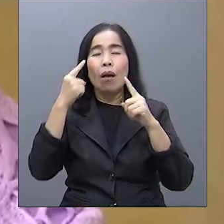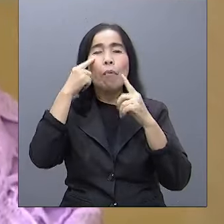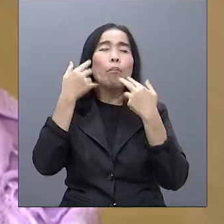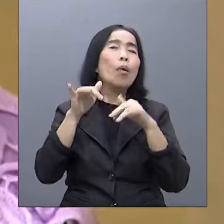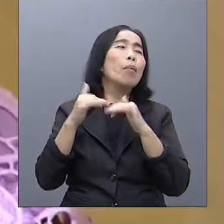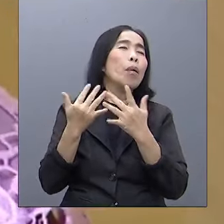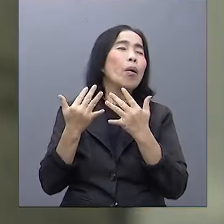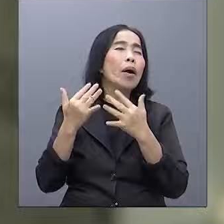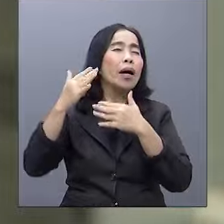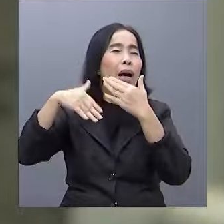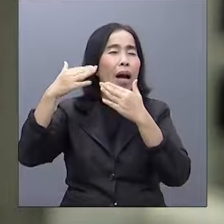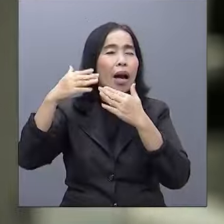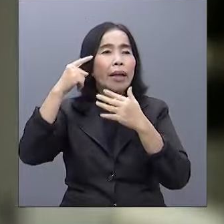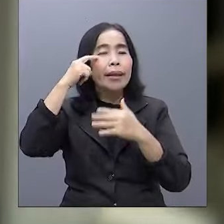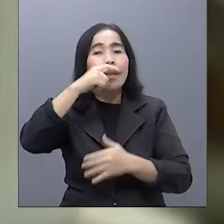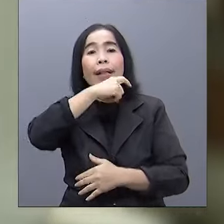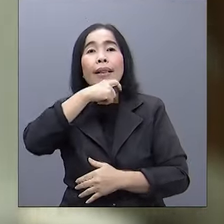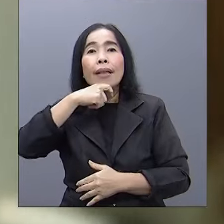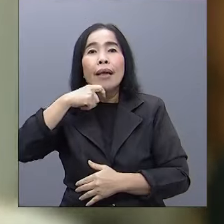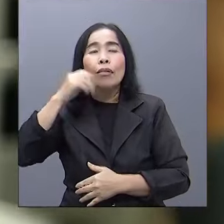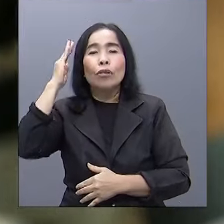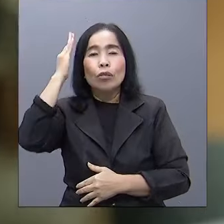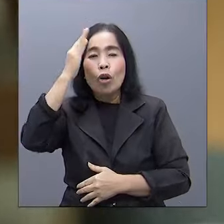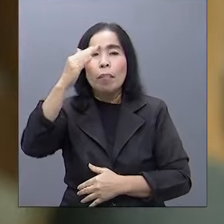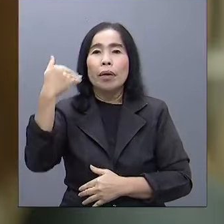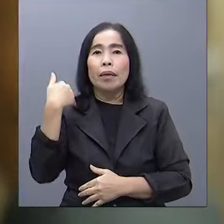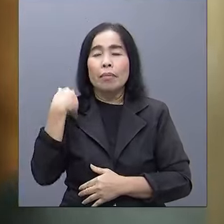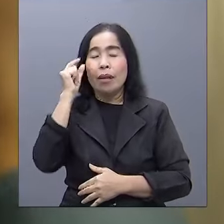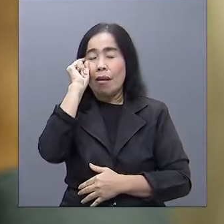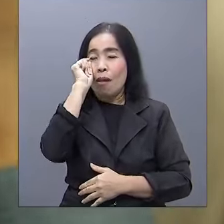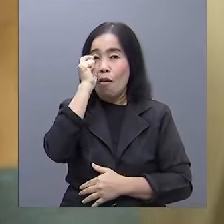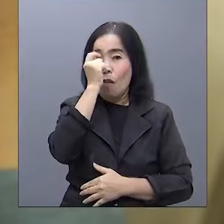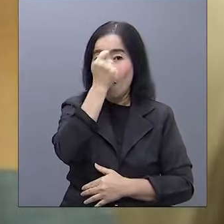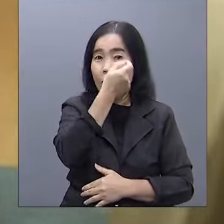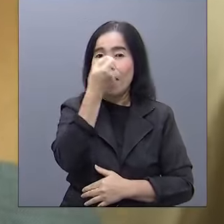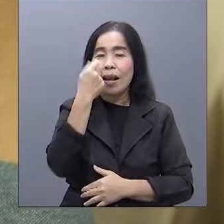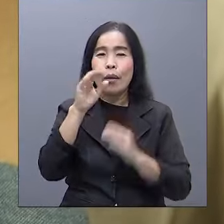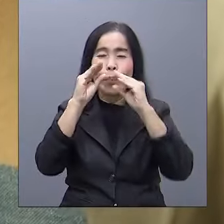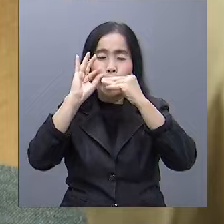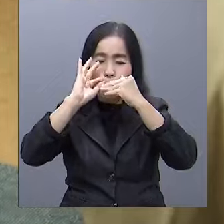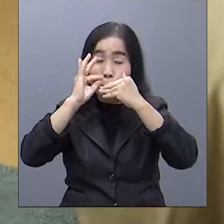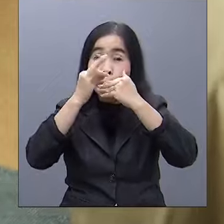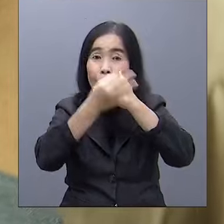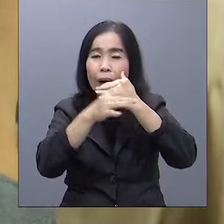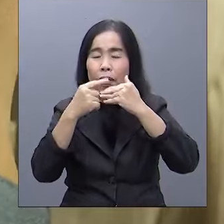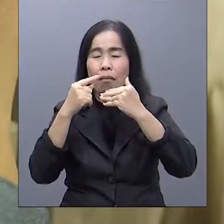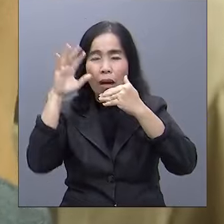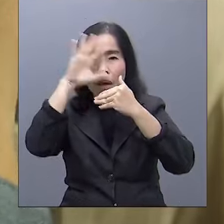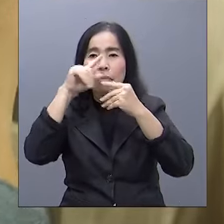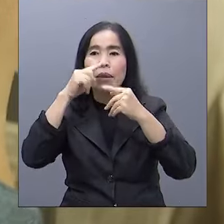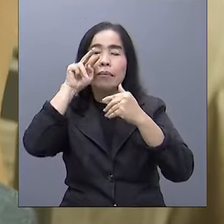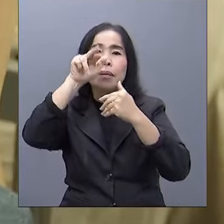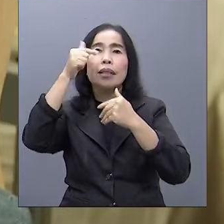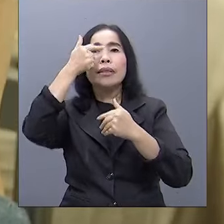กระทั่งว่ารูนั้นมีน้ำเซาะทำให้เกิดจอตาลอกซึ่งพอจอตาลอกปุ๊บเนี่ยเราจะเห็นว่าเหมือนมีม่านดำๆมาบังนะครับอันนี้จะทำให้สูญเสียการมองเห็